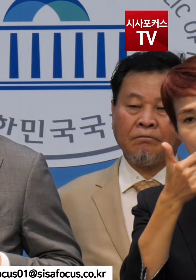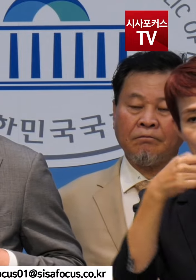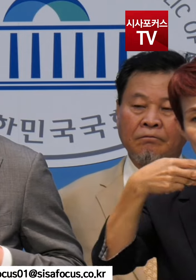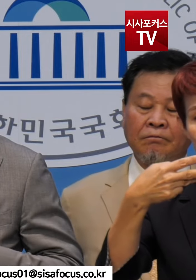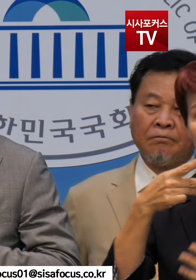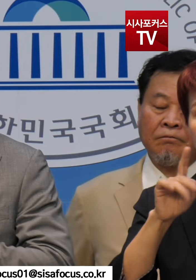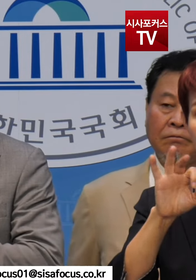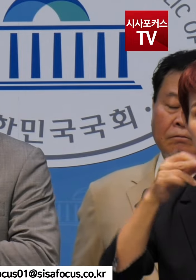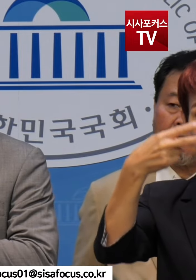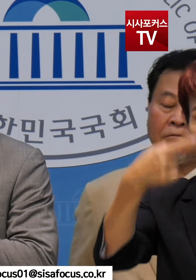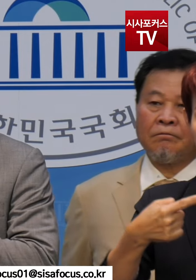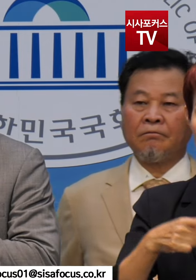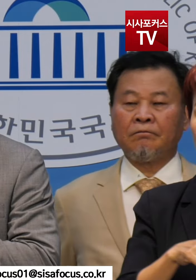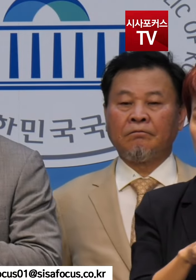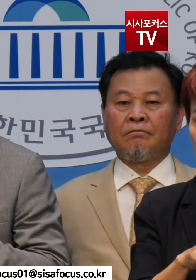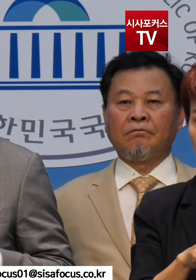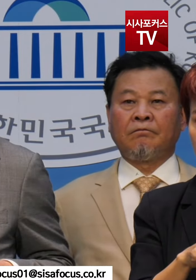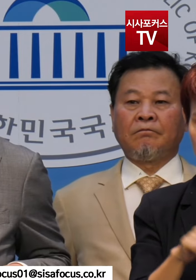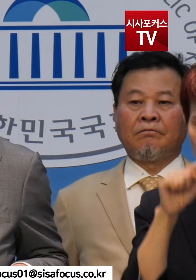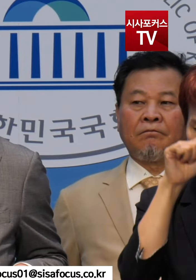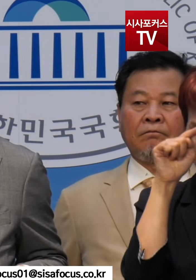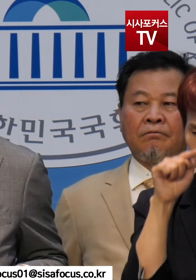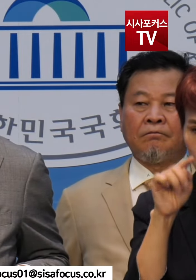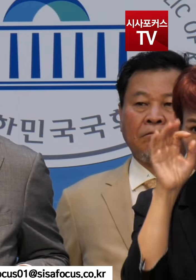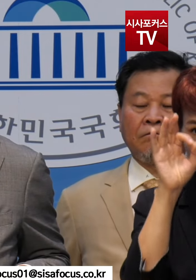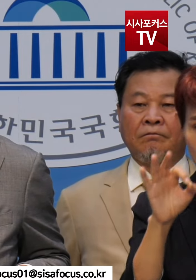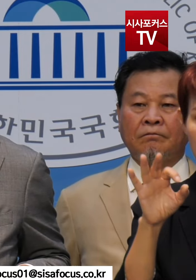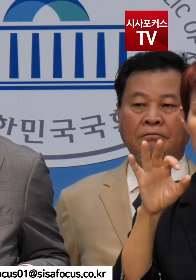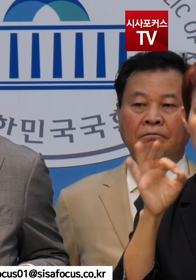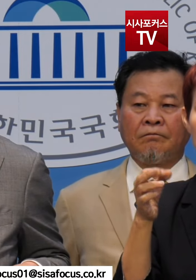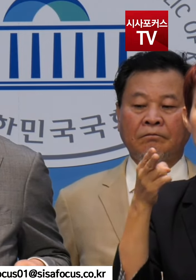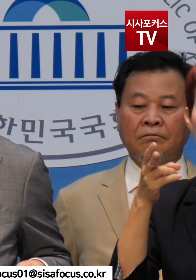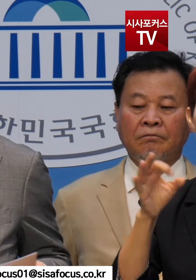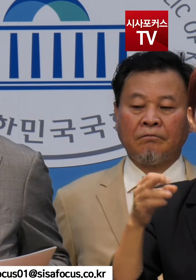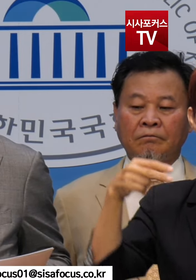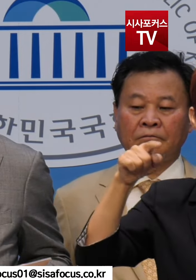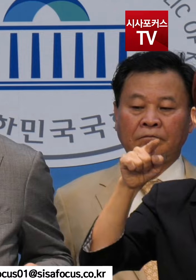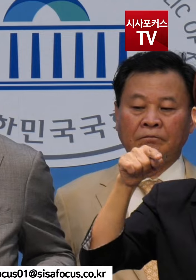가지 근거로 봤을 때 김영석